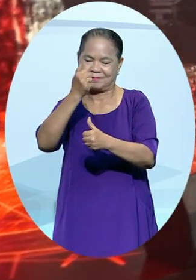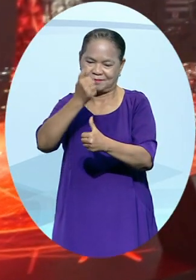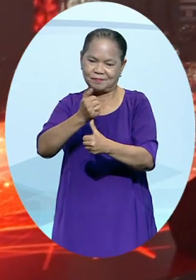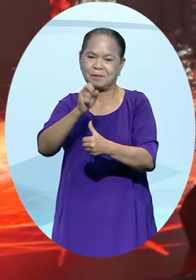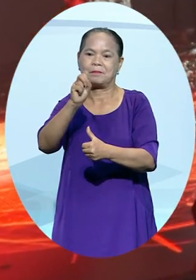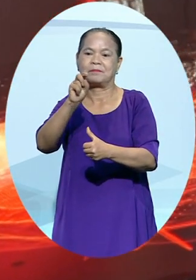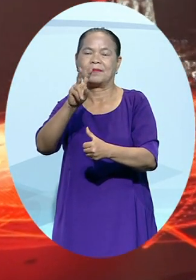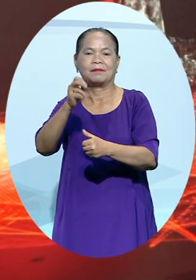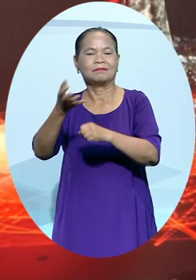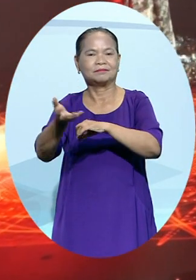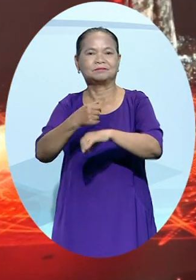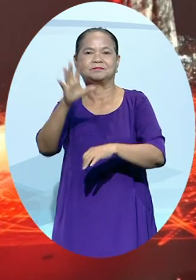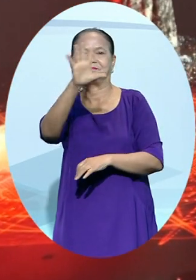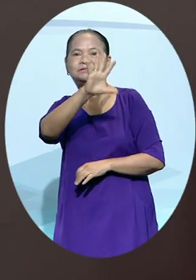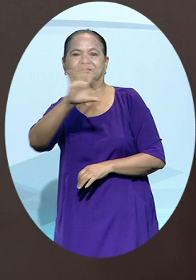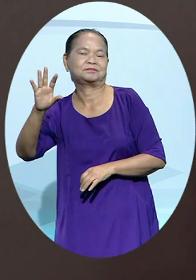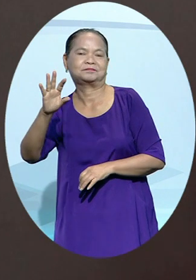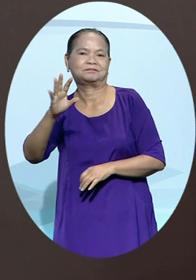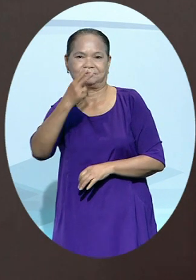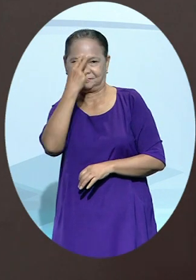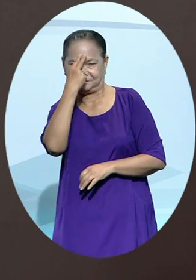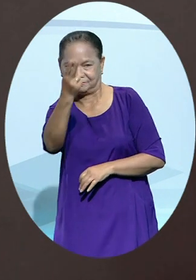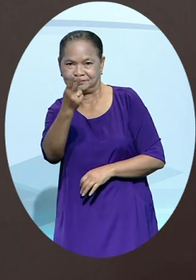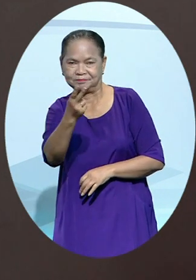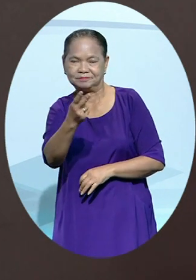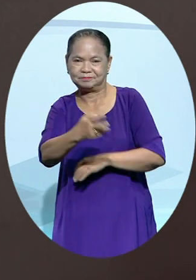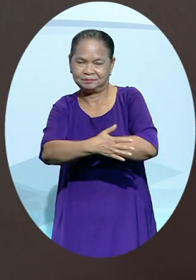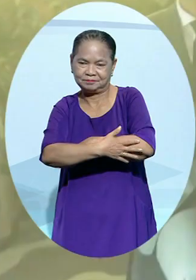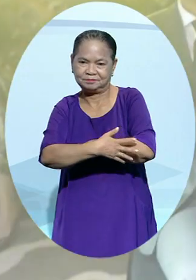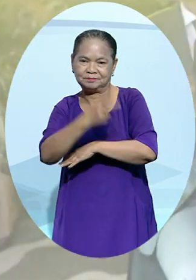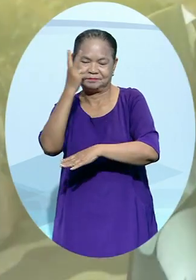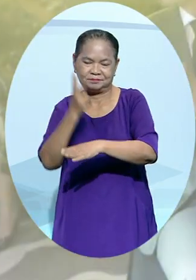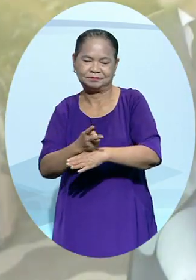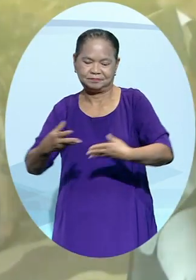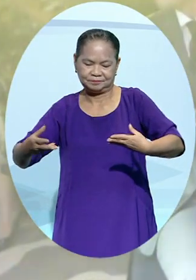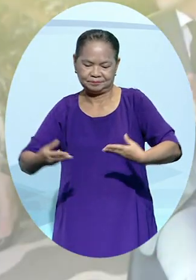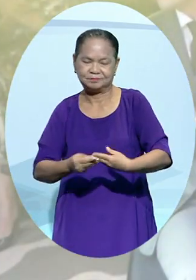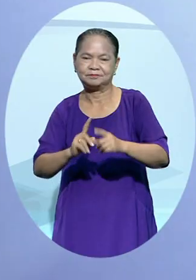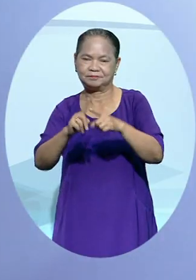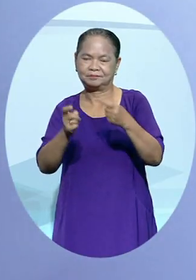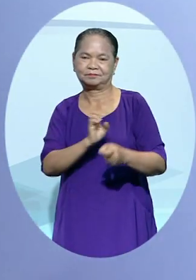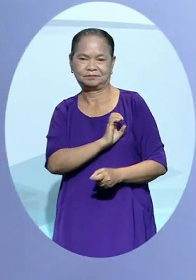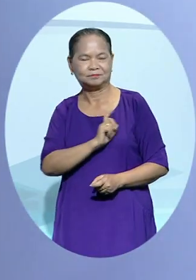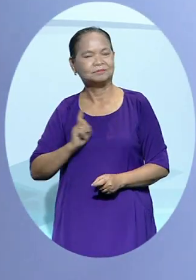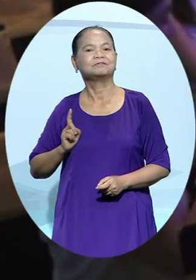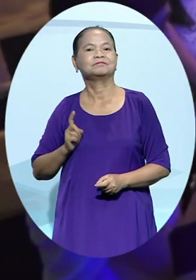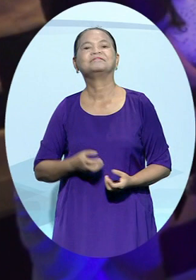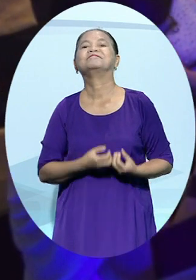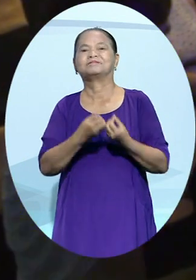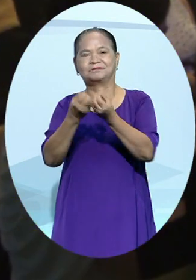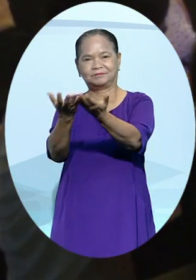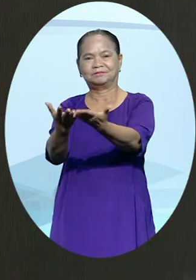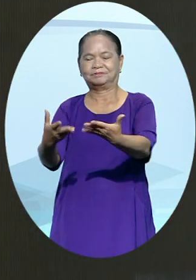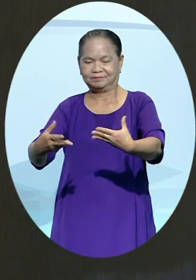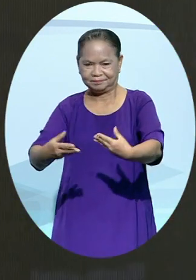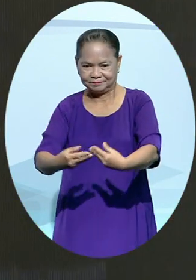12 nước cùng với hơn 500 đối tác uy tín, tập đoàn này đã giúp hơn 2.000 nhà đầu tư cùng với gia đình trở thành công dân toàn cầu, mang đến giải pháp đầu